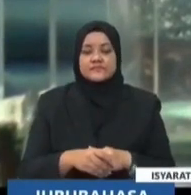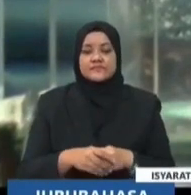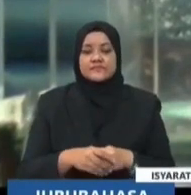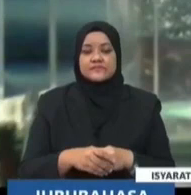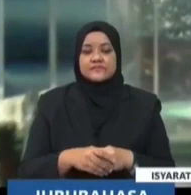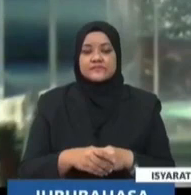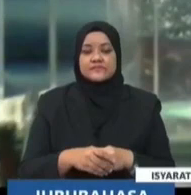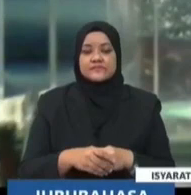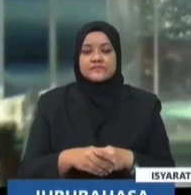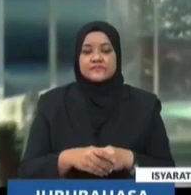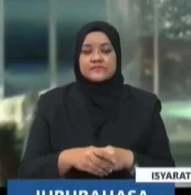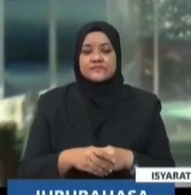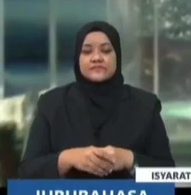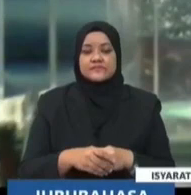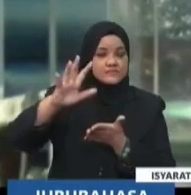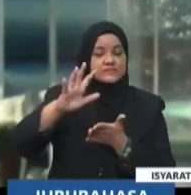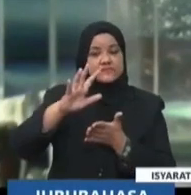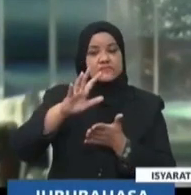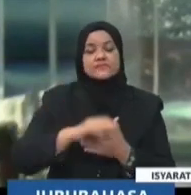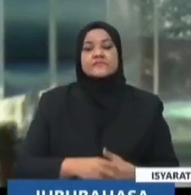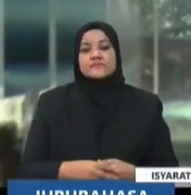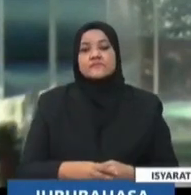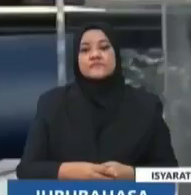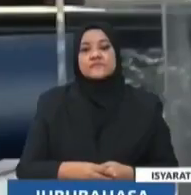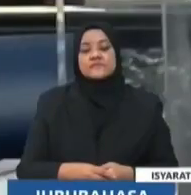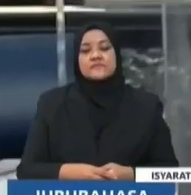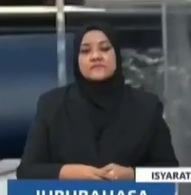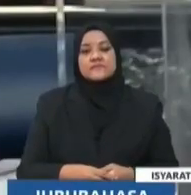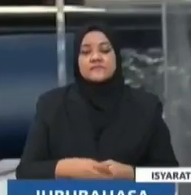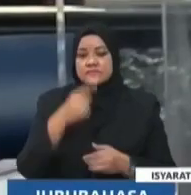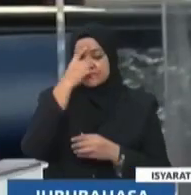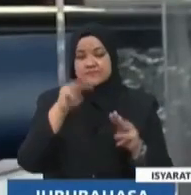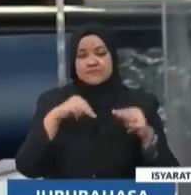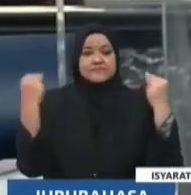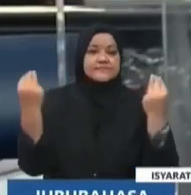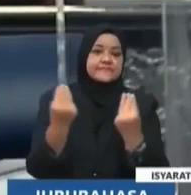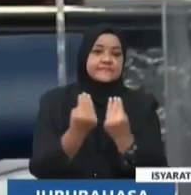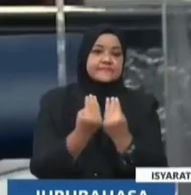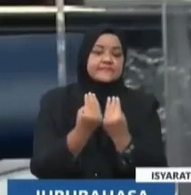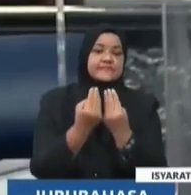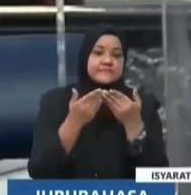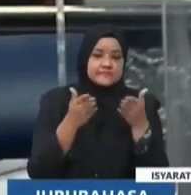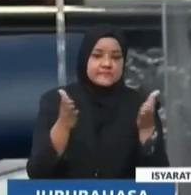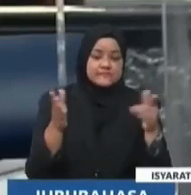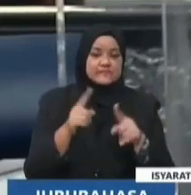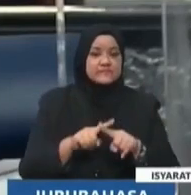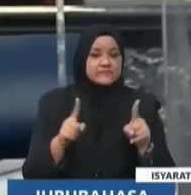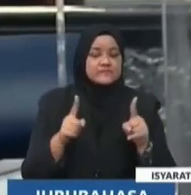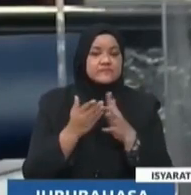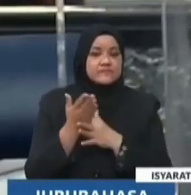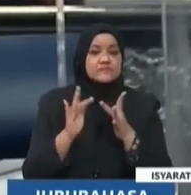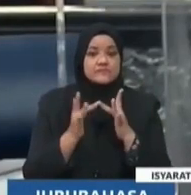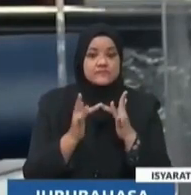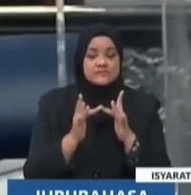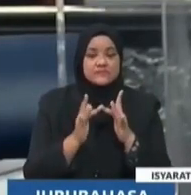diedarkan atau dipancarkan secara fizikal m kepada masyarakat masyarakat umum kecuali melalui